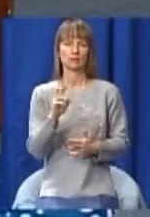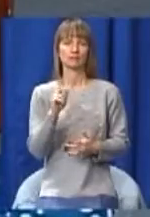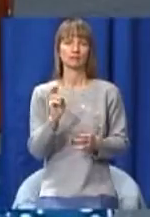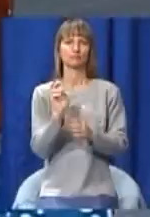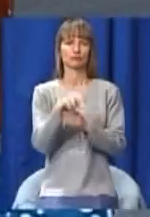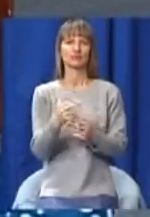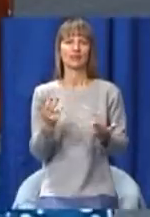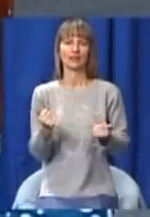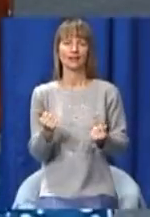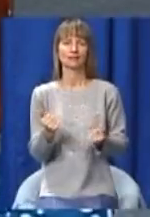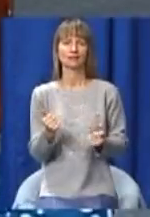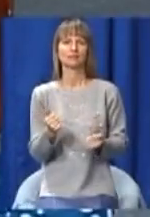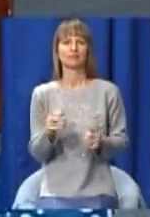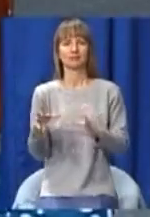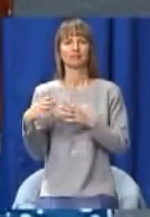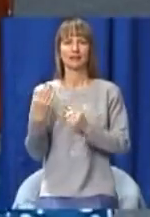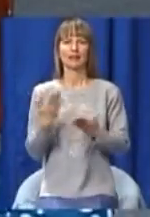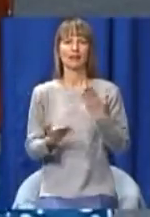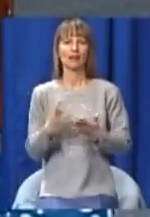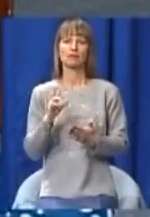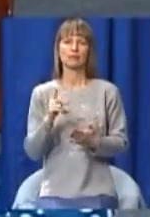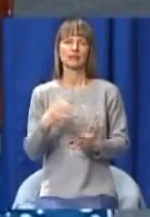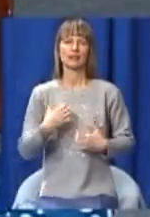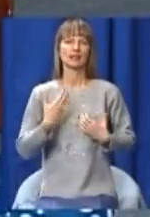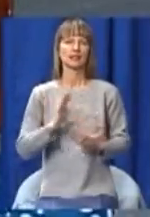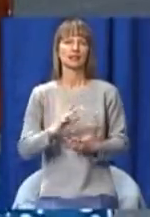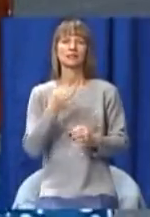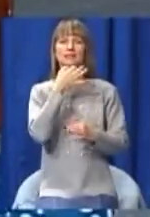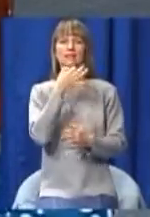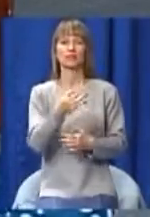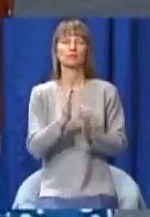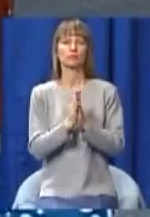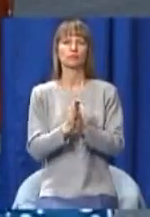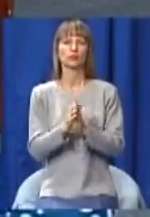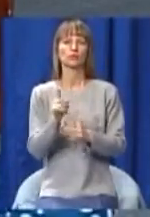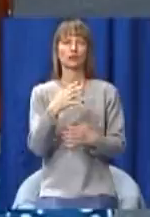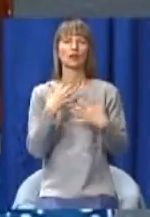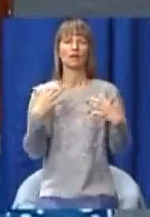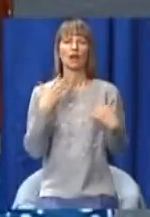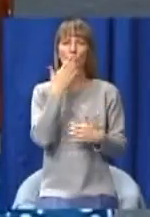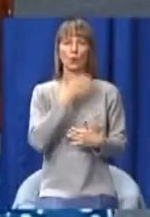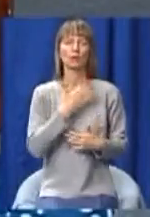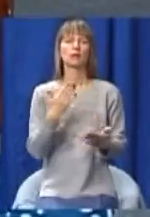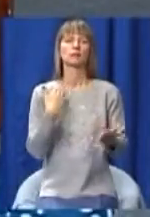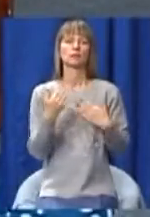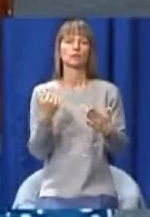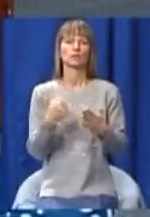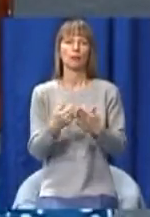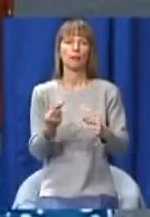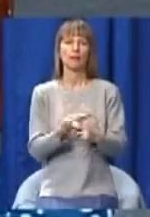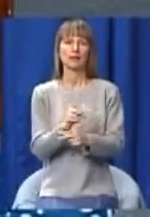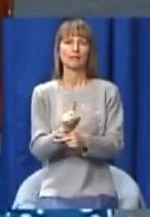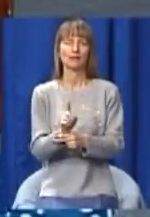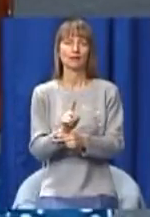Так. От з ними, напевно, було б не так страшно. А скажи, будь ласка, от знаю, що ти тварин полюбляєш. А як ти ставишся до безхвостих